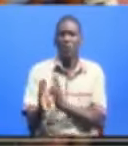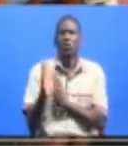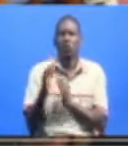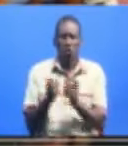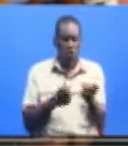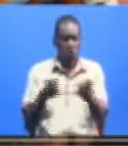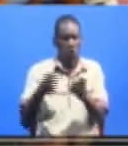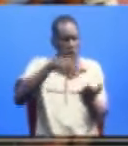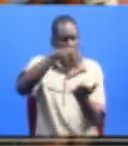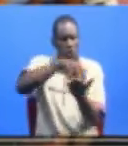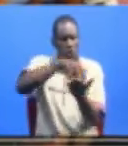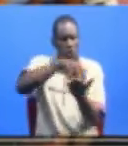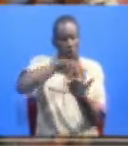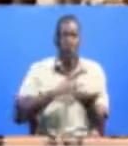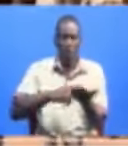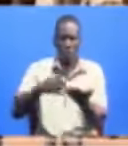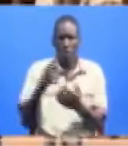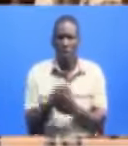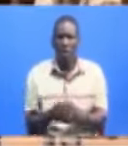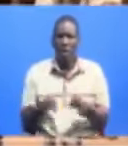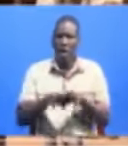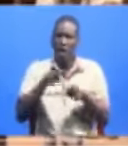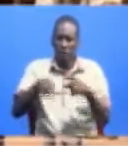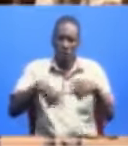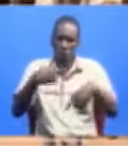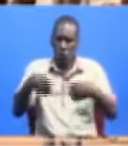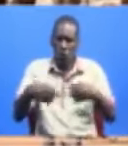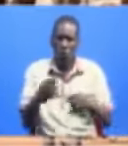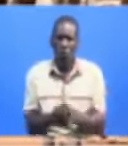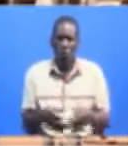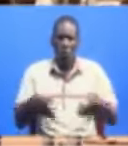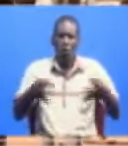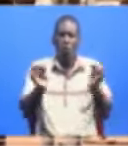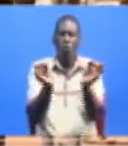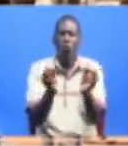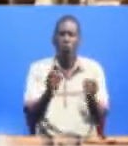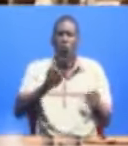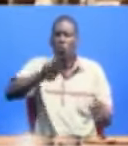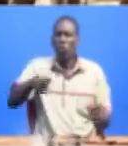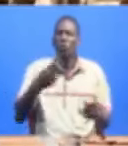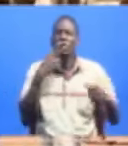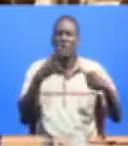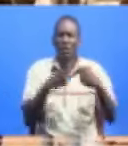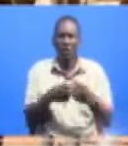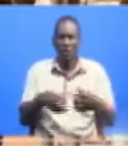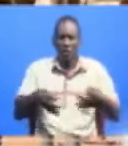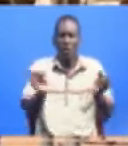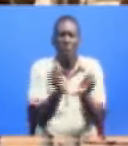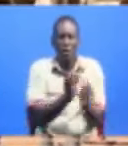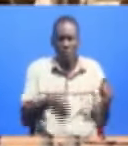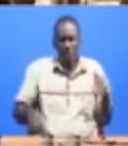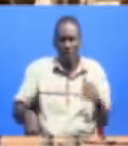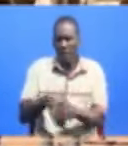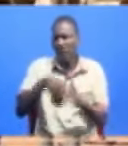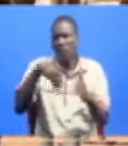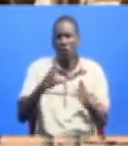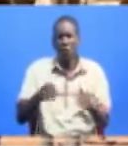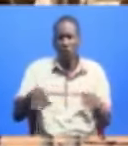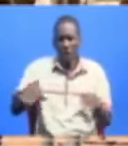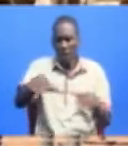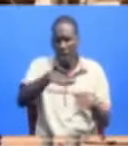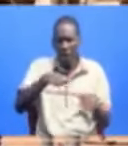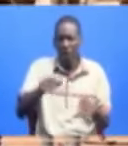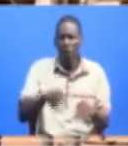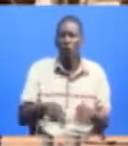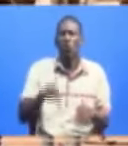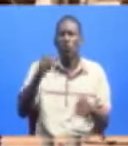hali katika wiki moja. Huku haya ya kijiri, familia 2700 zimefurushwa makwao katika eneo bunge la